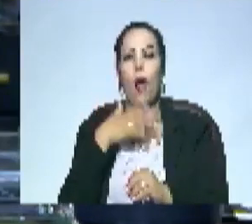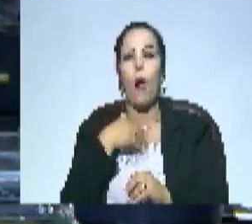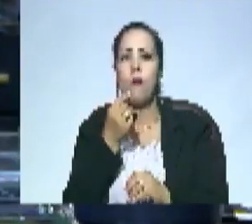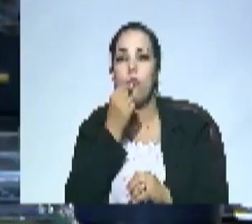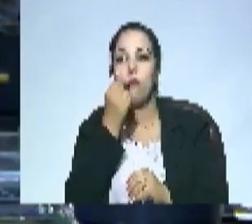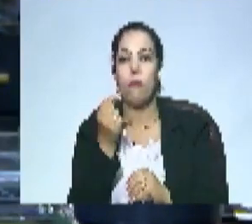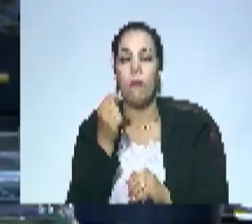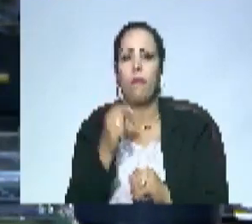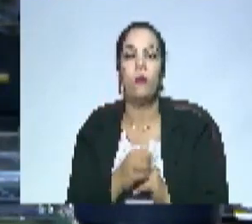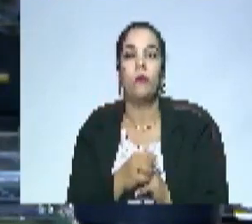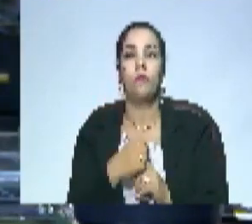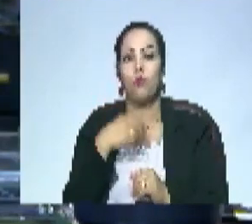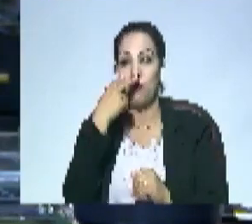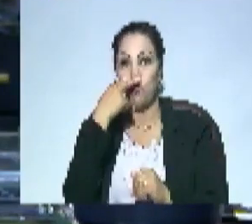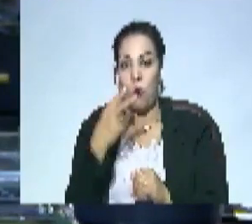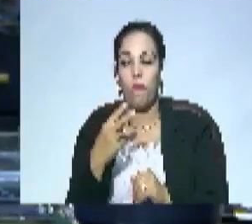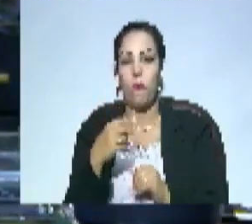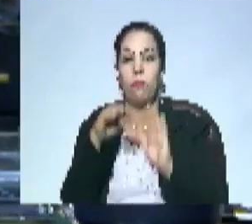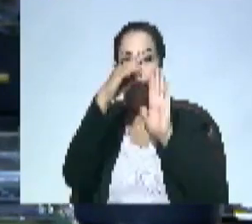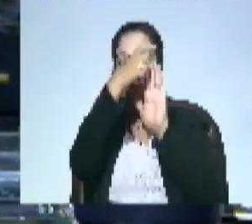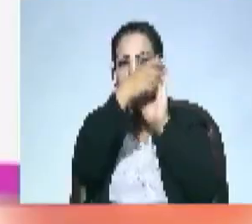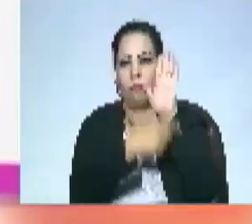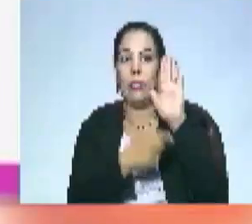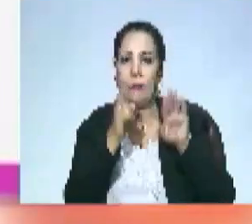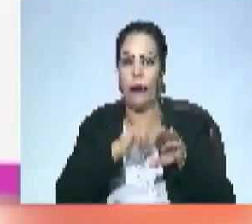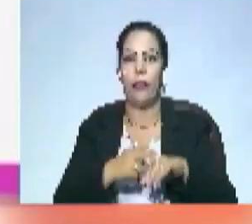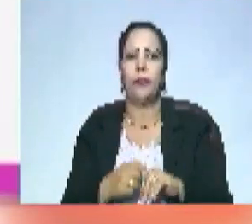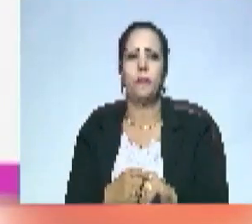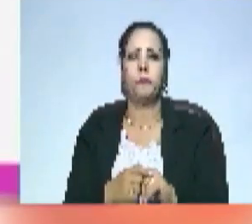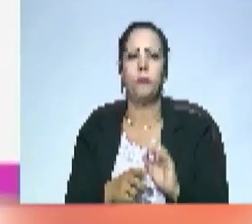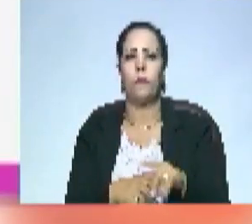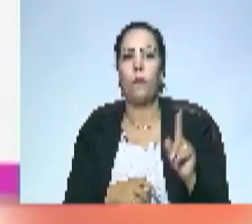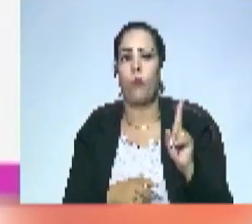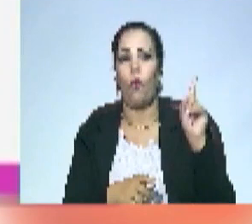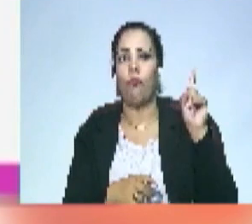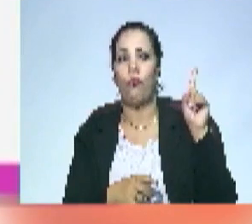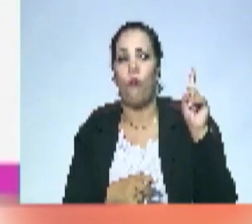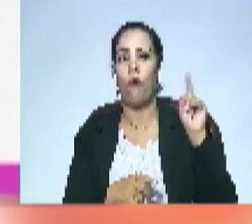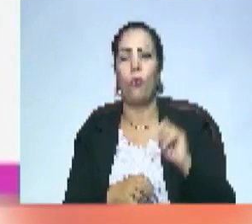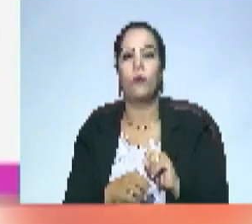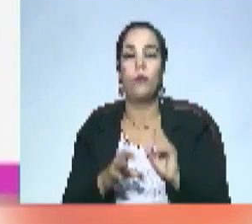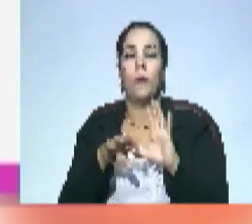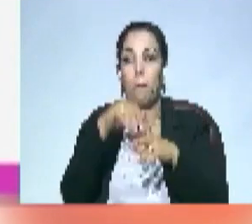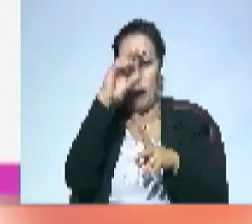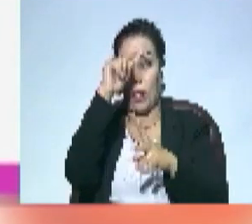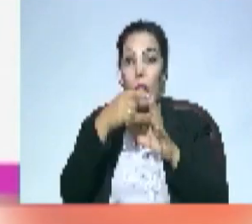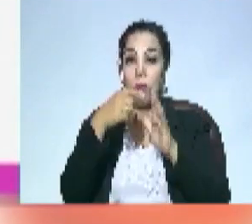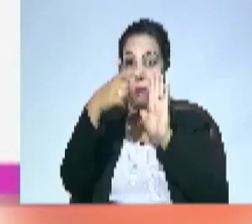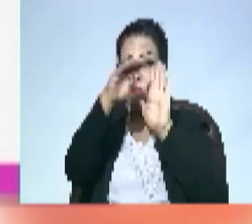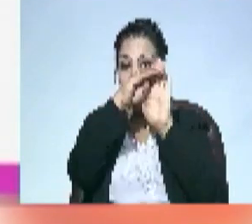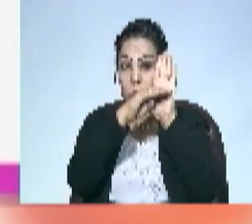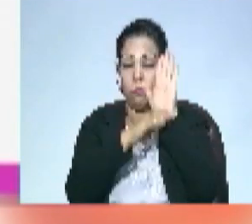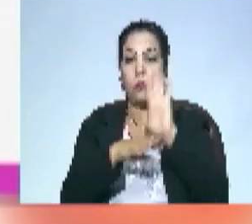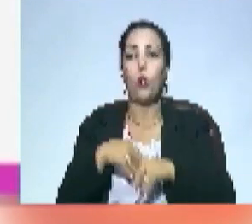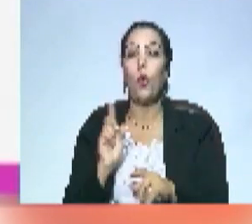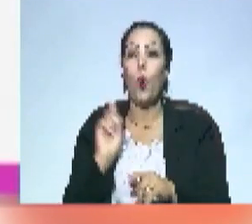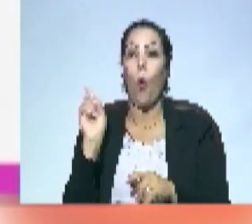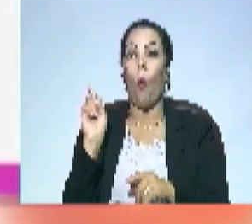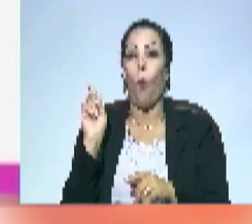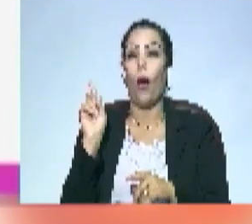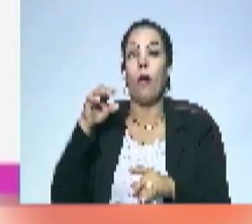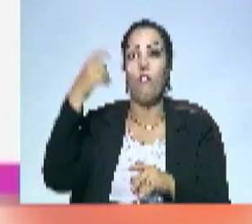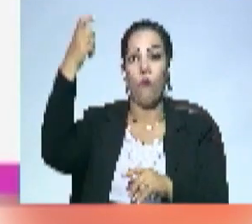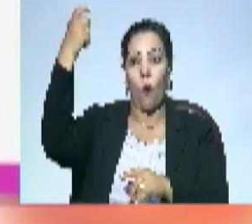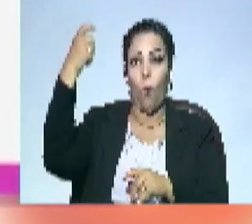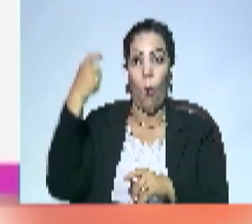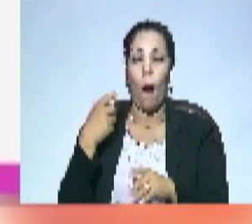من اندرو نشوف المقادير مره تانيه اوكي بس بس المقادير انا ماليش يعني انا بحط المقادير وبعدين بشتغل